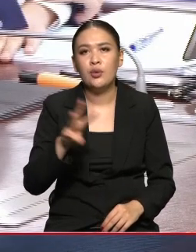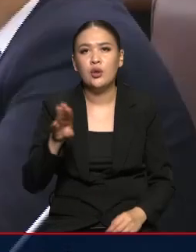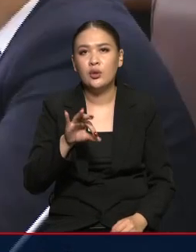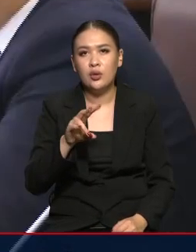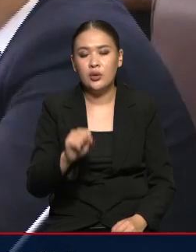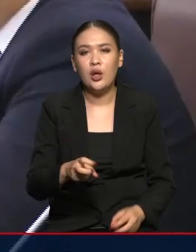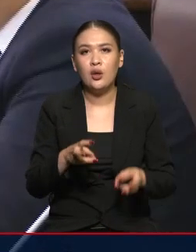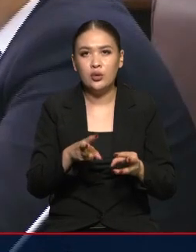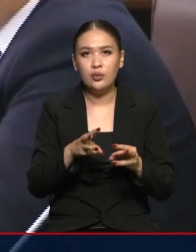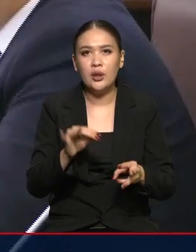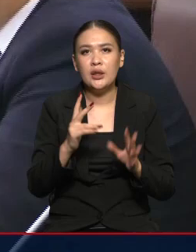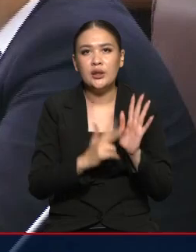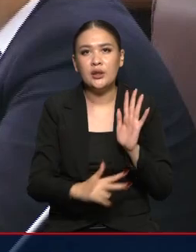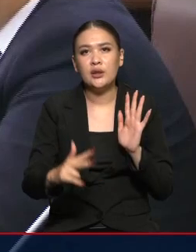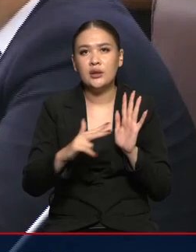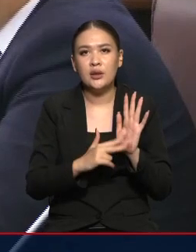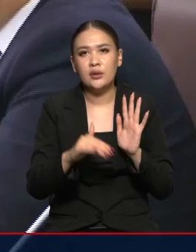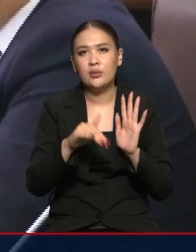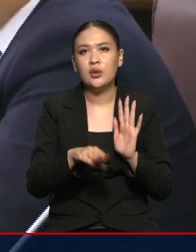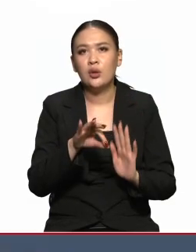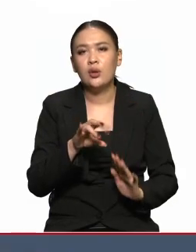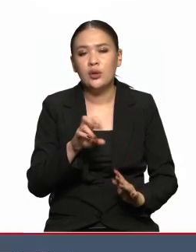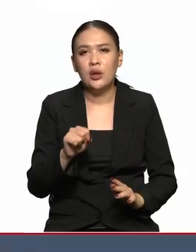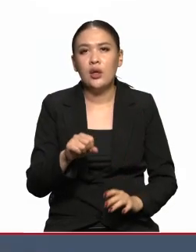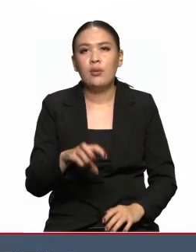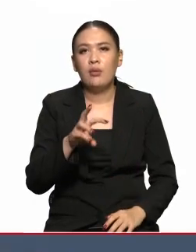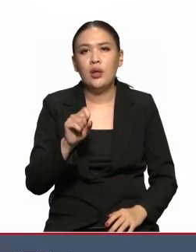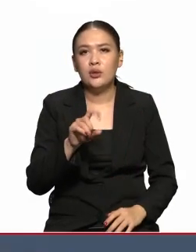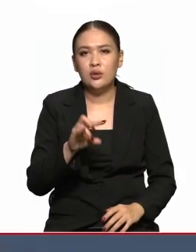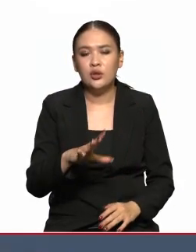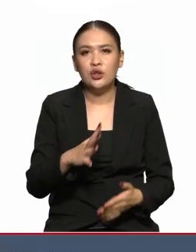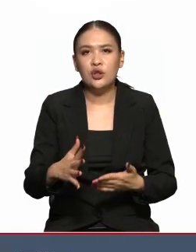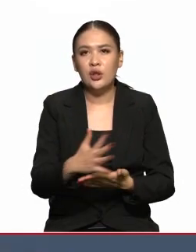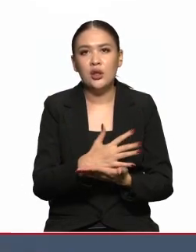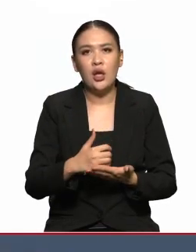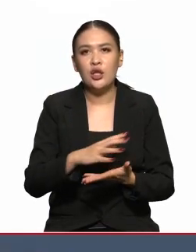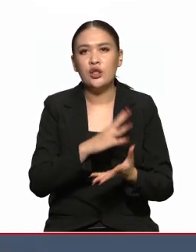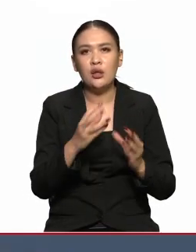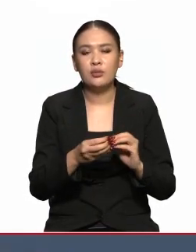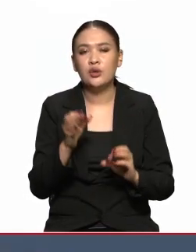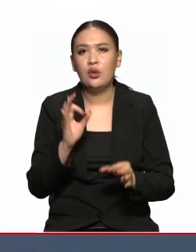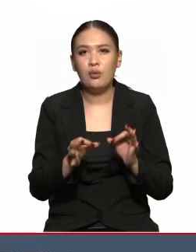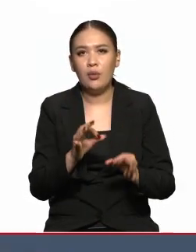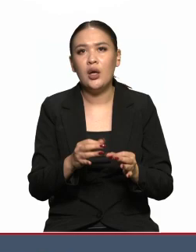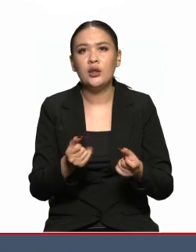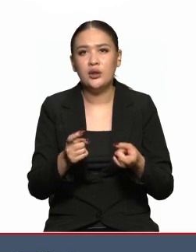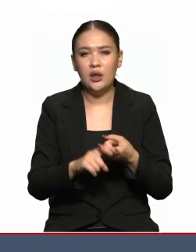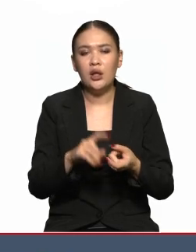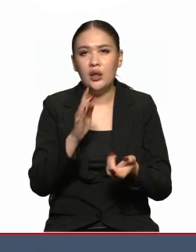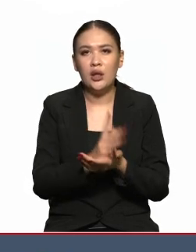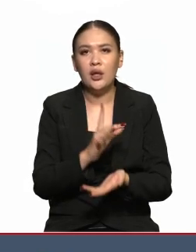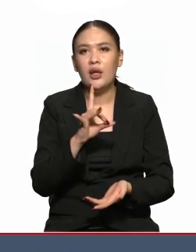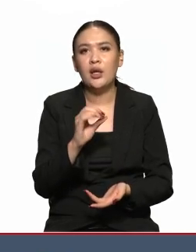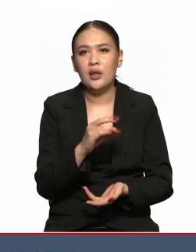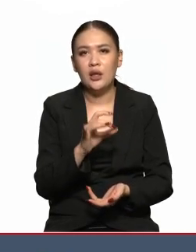көмір және 88 мың тонна мазут жинақталған. Жалпы нормаға сәйкес келеді. Тек Риддер